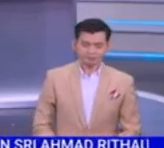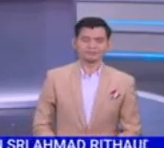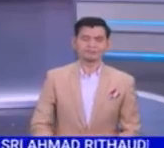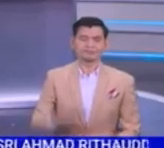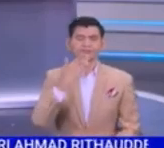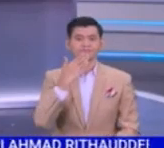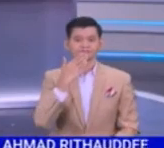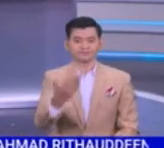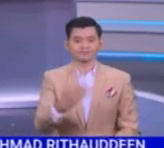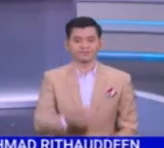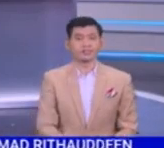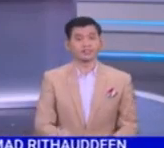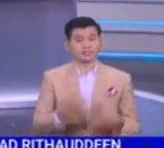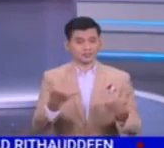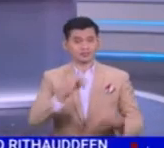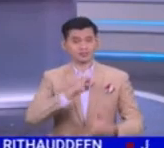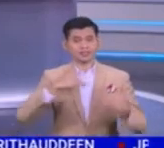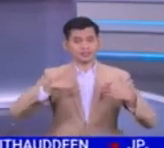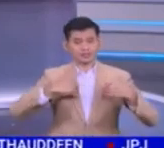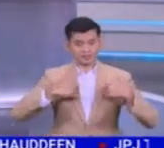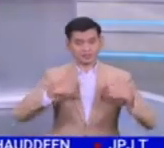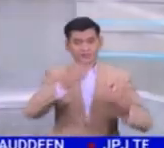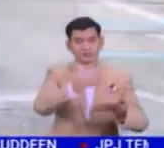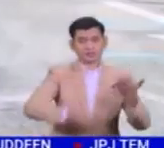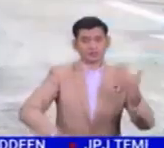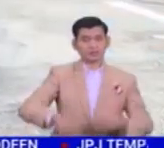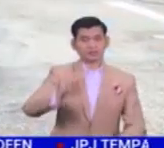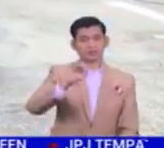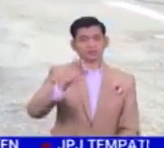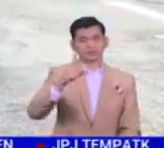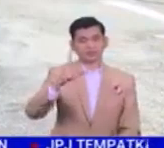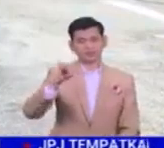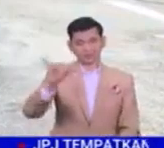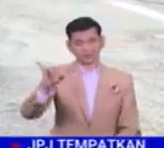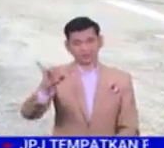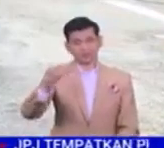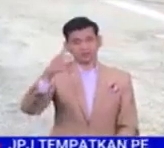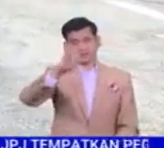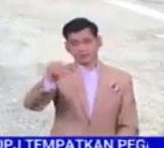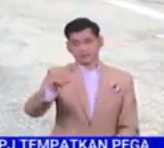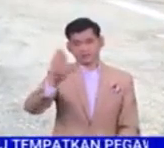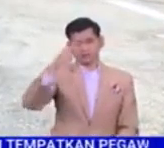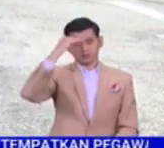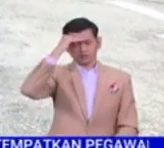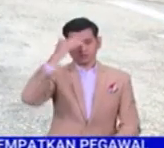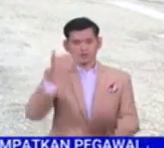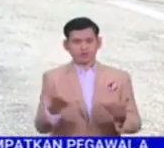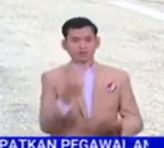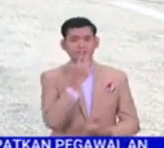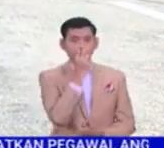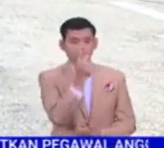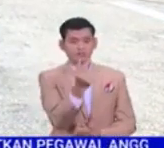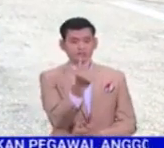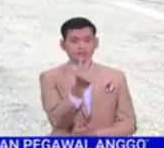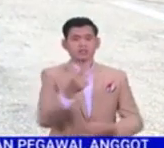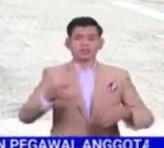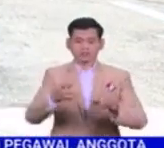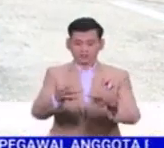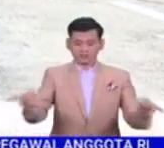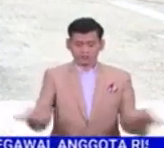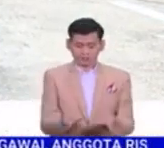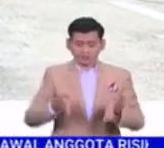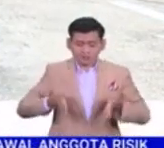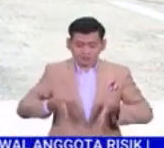Baiklah, terima kasih Sahih. Saya kini berada di Plaza Tol Skudai, ya, Johor Bahru, Johor, bagi membawakan perkembangan terkini aliran trafik di kawasan